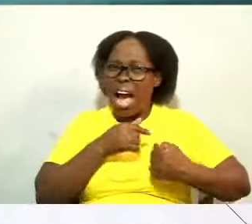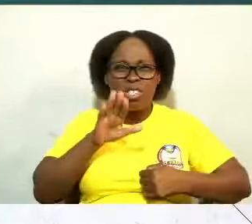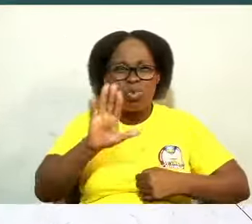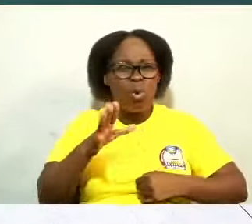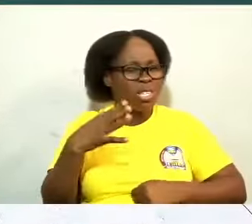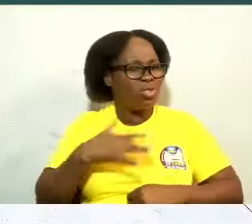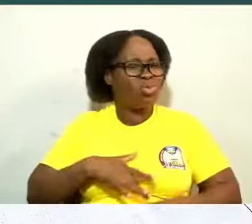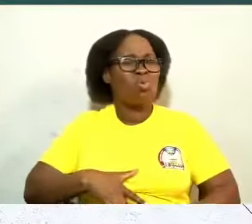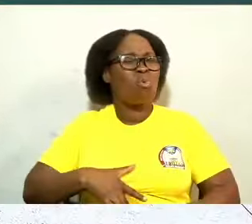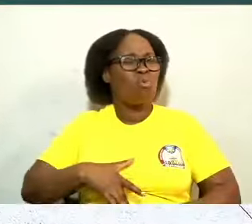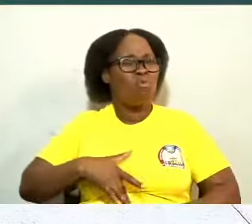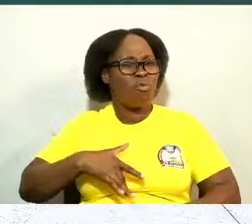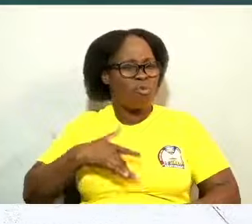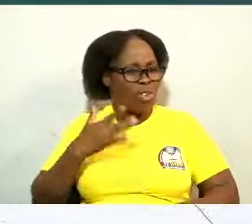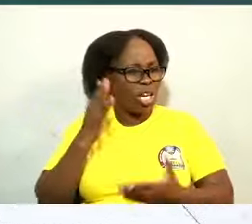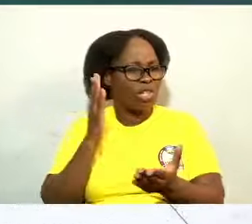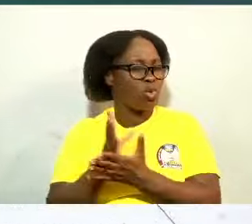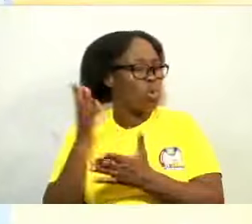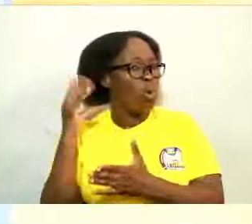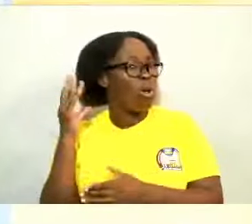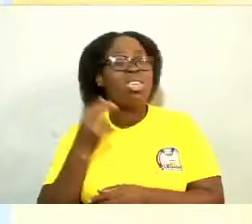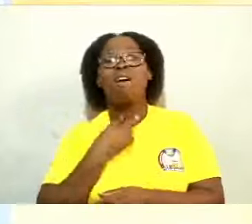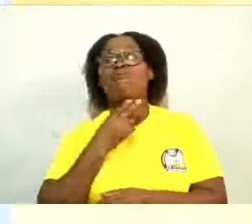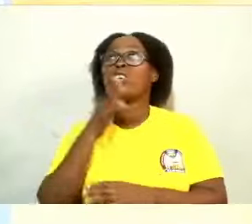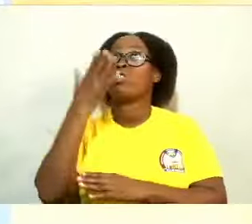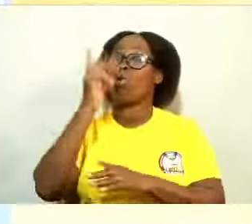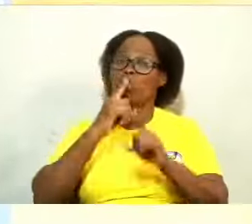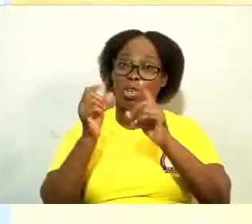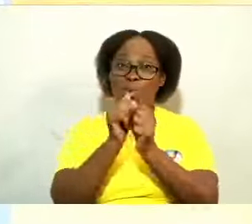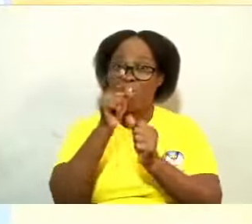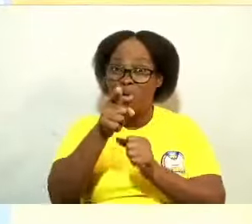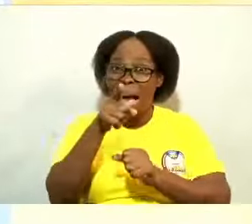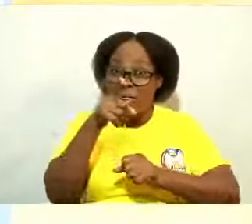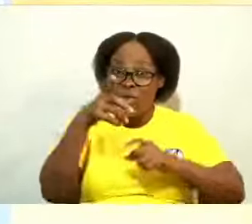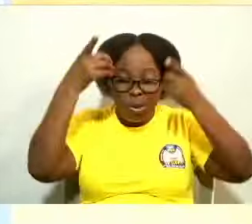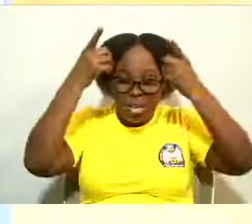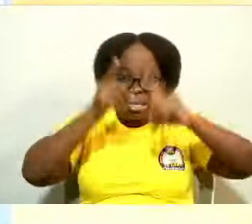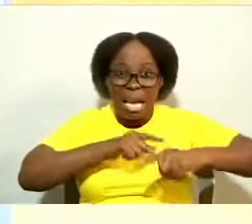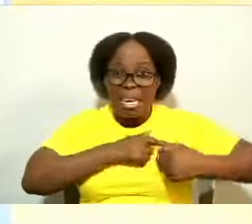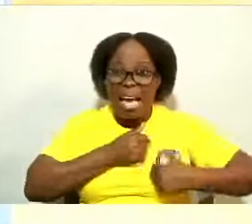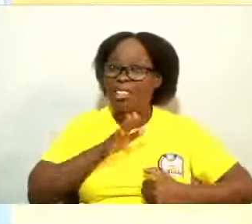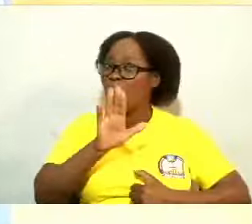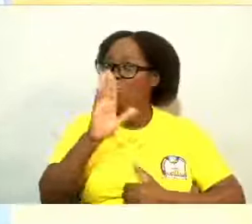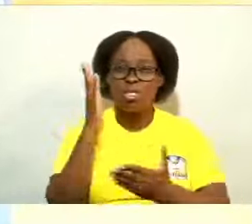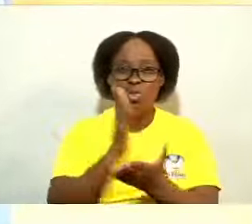sauti ya Bwana inazungumza na wewe, na umeamua kwenye moyo wako